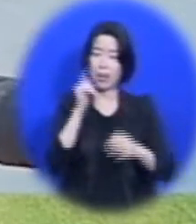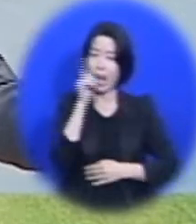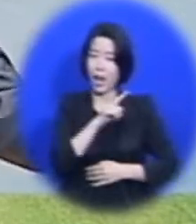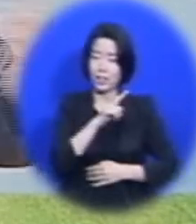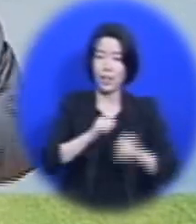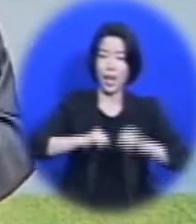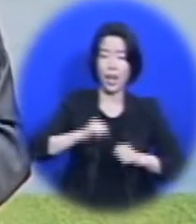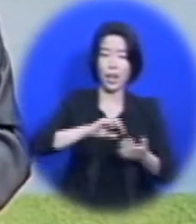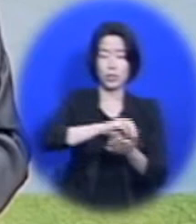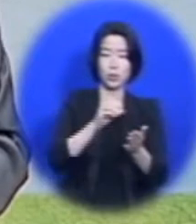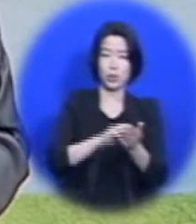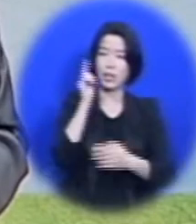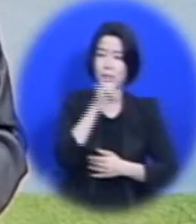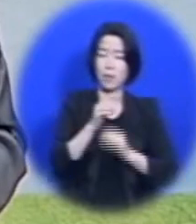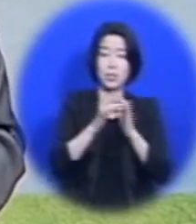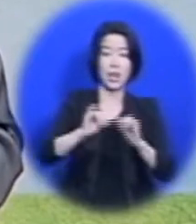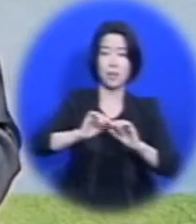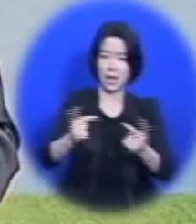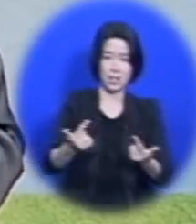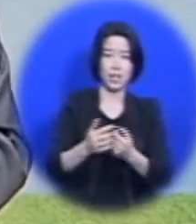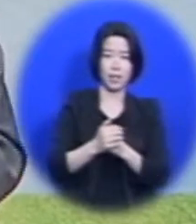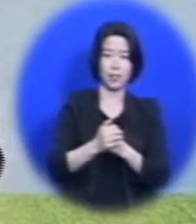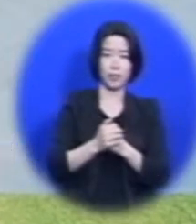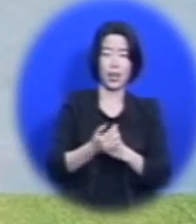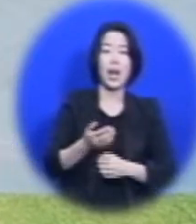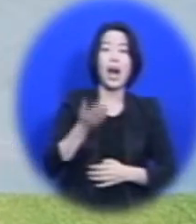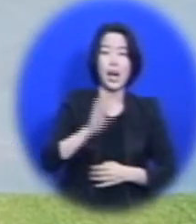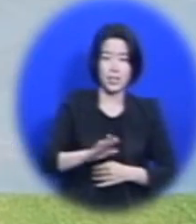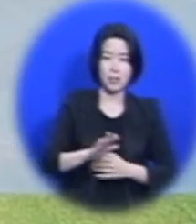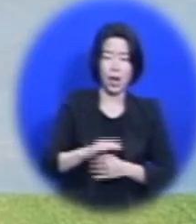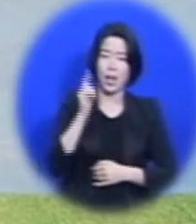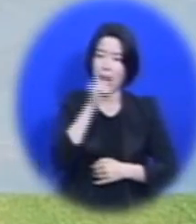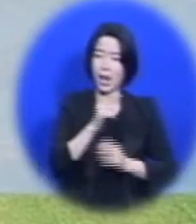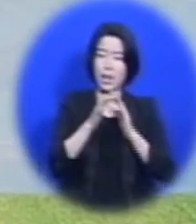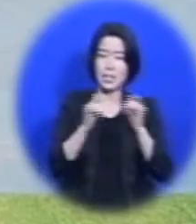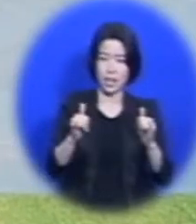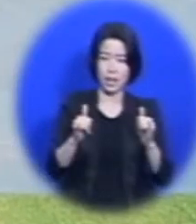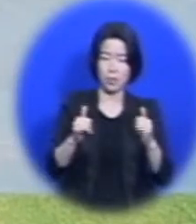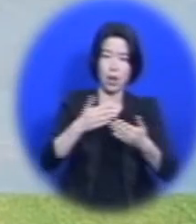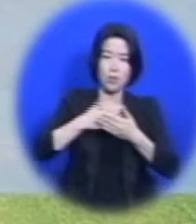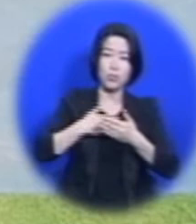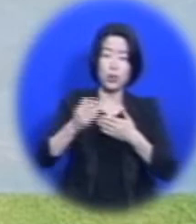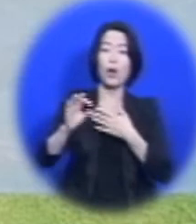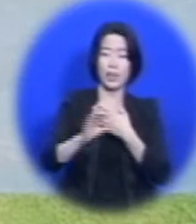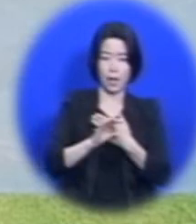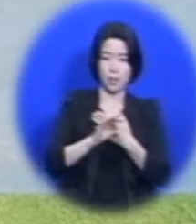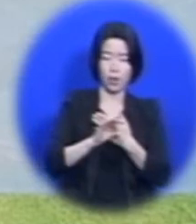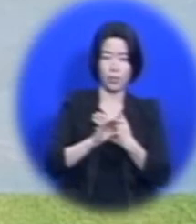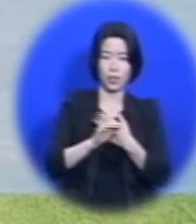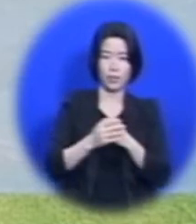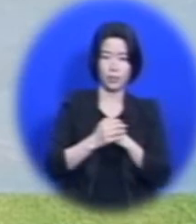저지를 정도로 그렇게 나쁜 사람들은 아닙니다. 그렇지만 악한 사람을 무서워한다면,